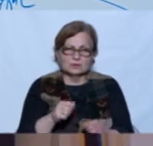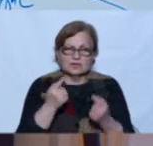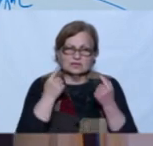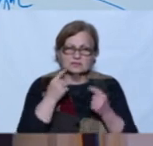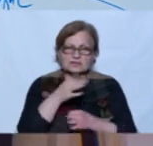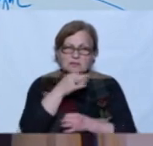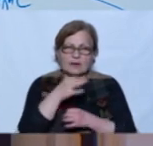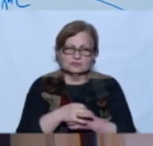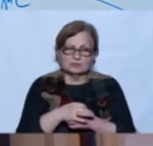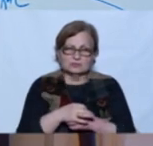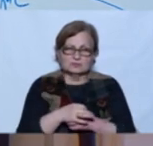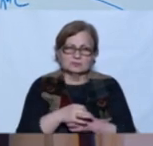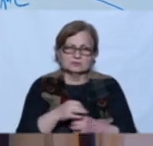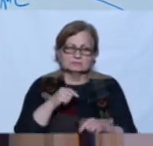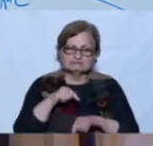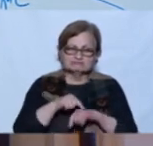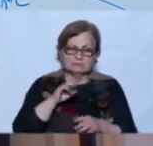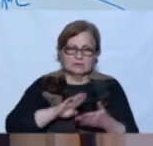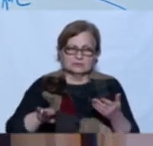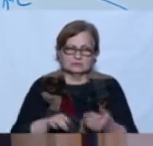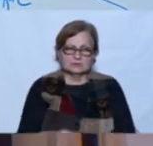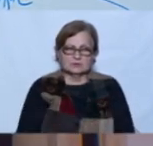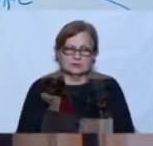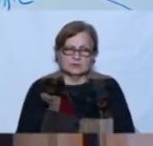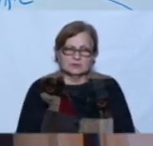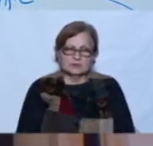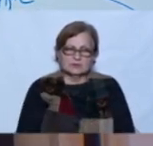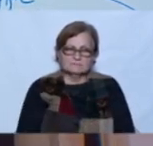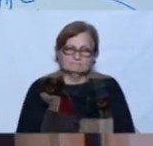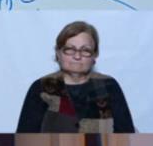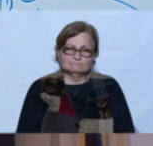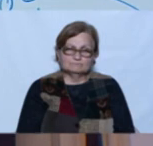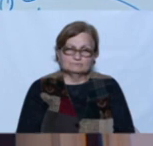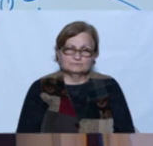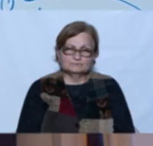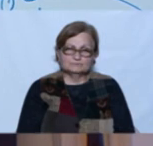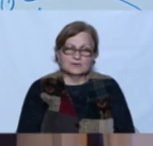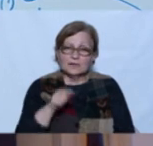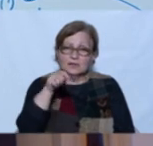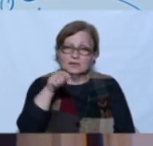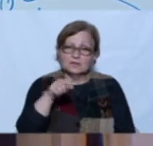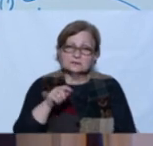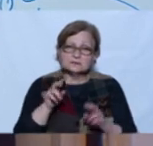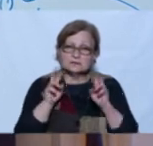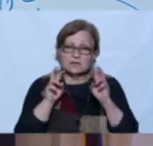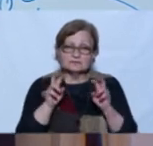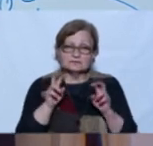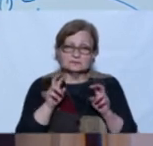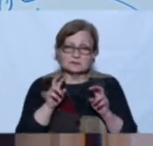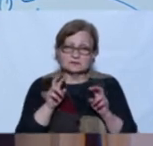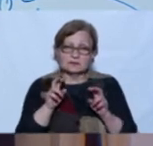დიდი პასუხისმგებლობისა და მოვალეობის შეგნების გარეშე. ესე იგი, სათაური კი არ არის თავისუფლება და